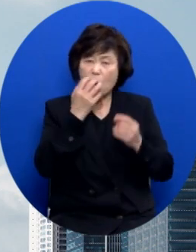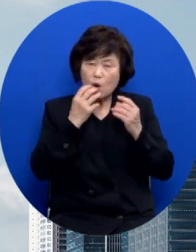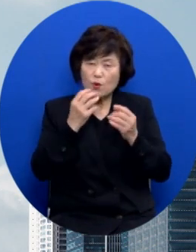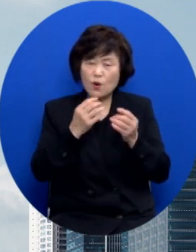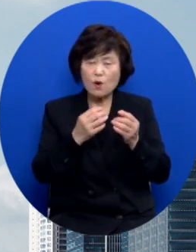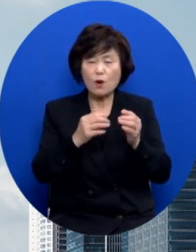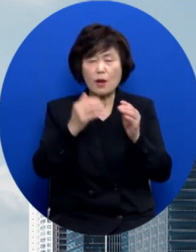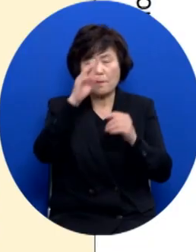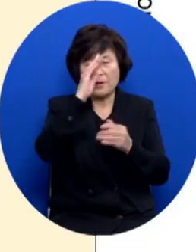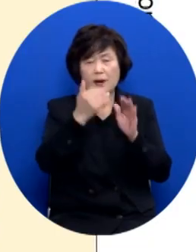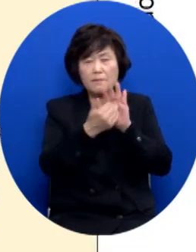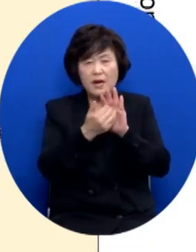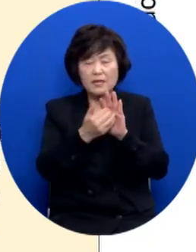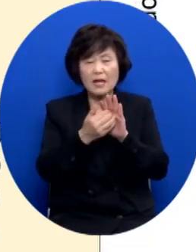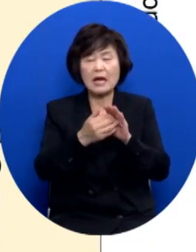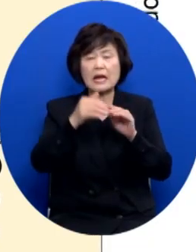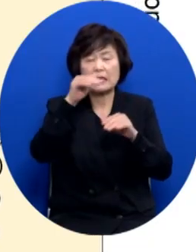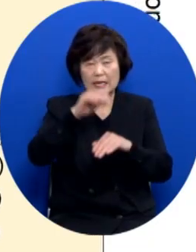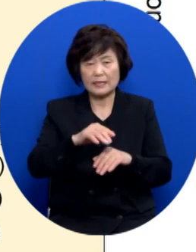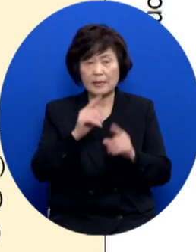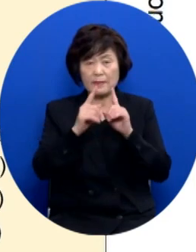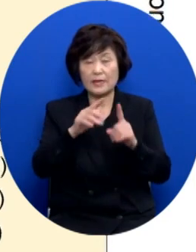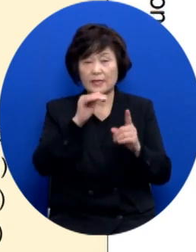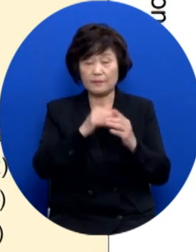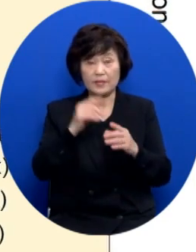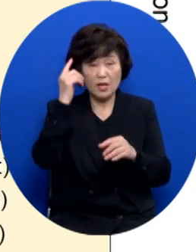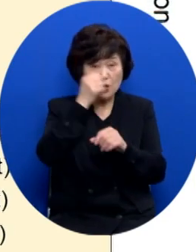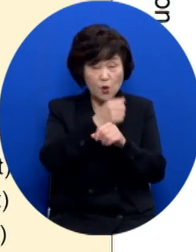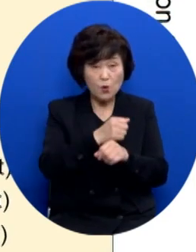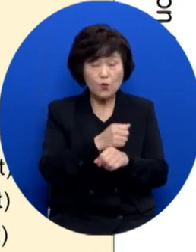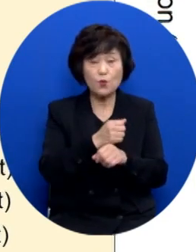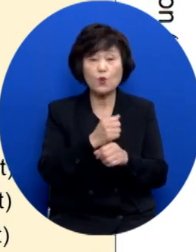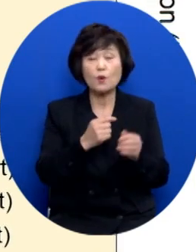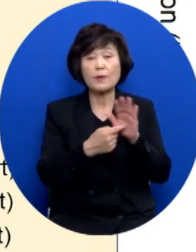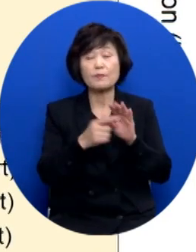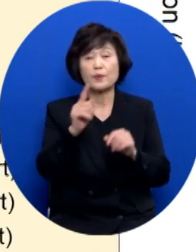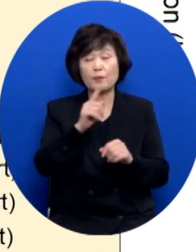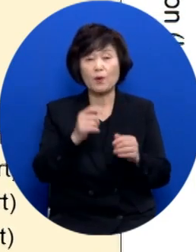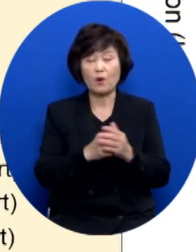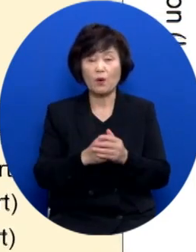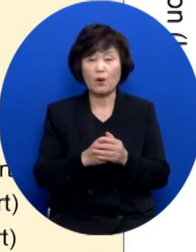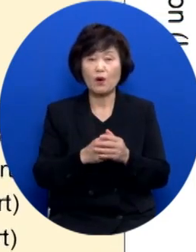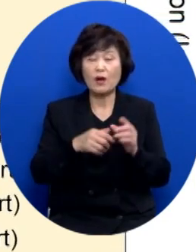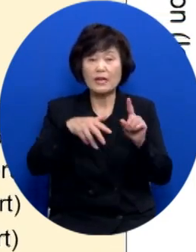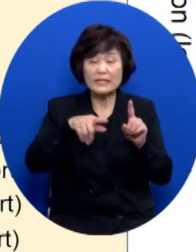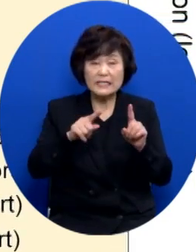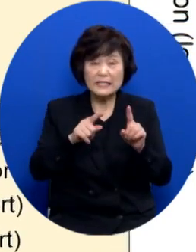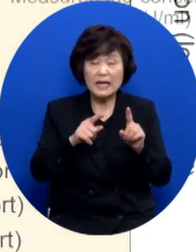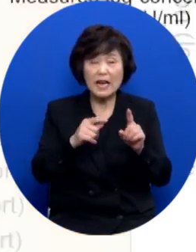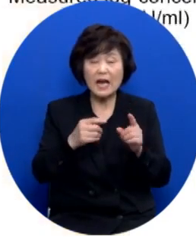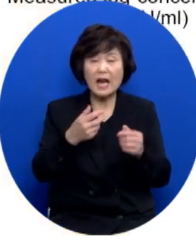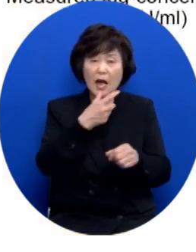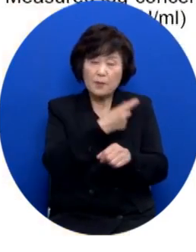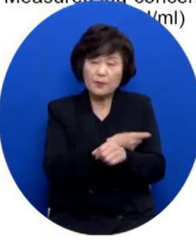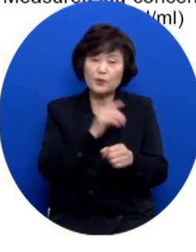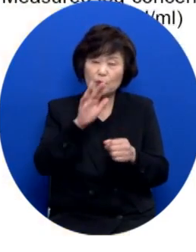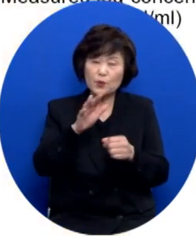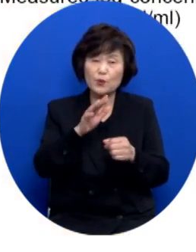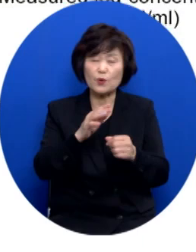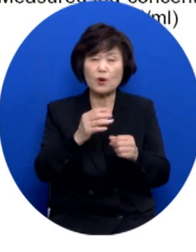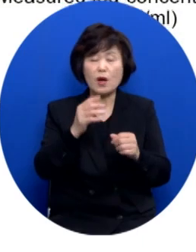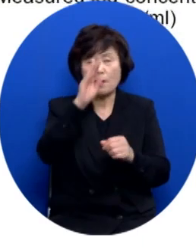나왔습니다. 영국 연구진에 따르면 홍역 백신 1차 접종 후 면역 반응이 나타나지 않은